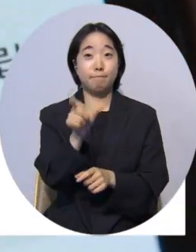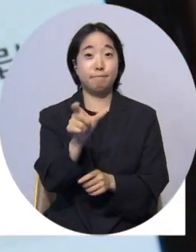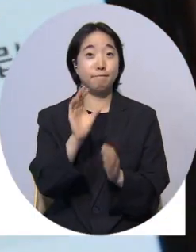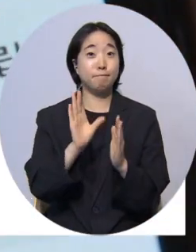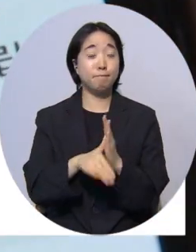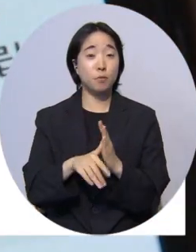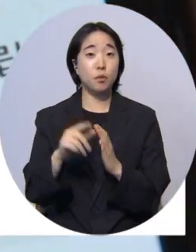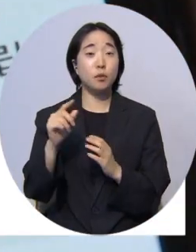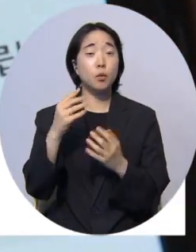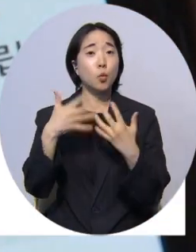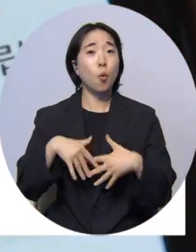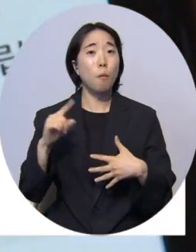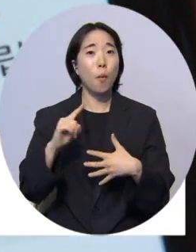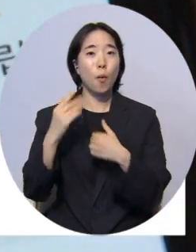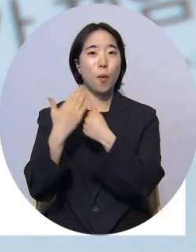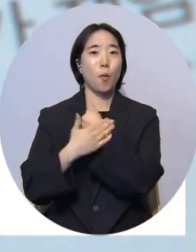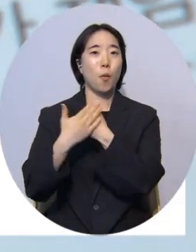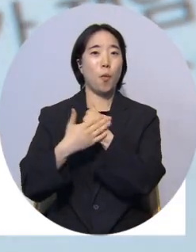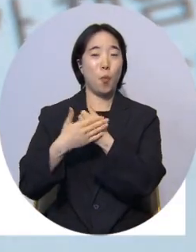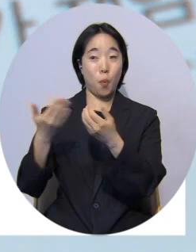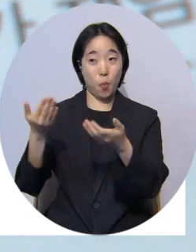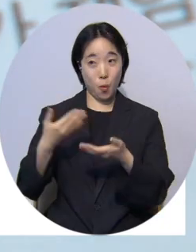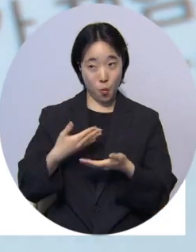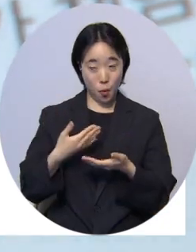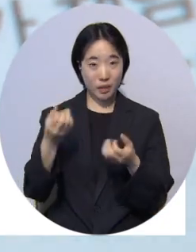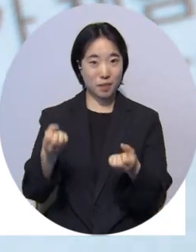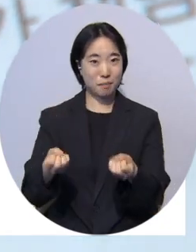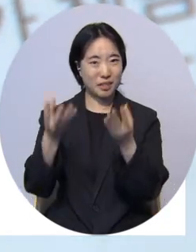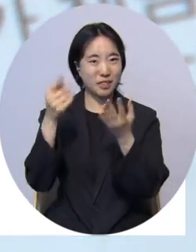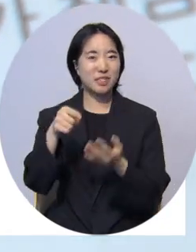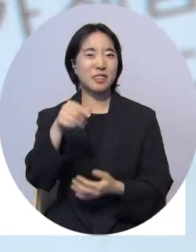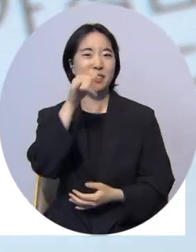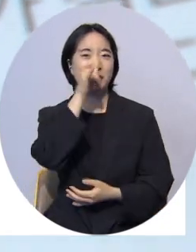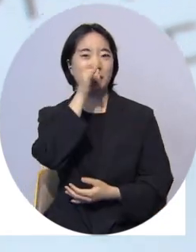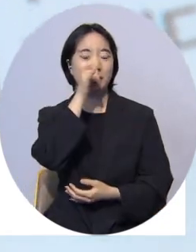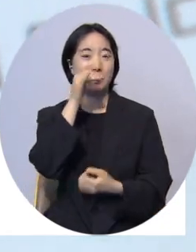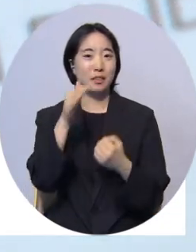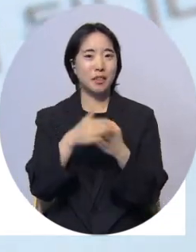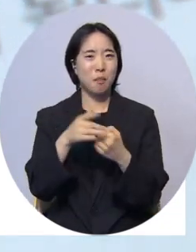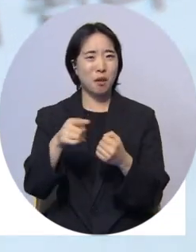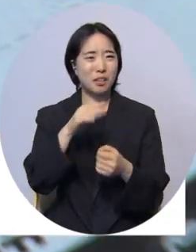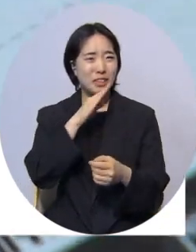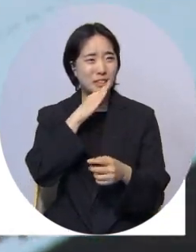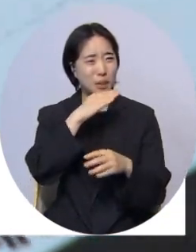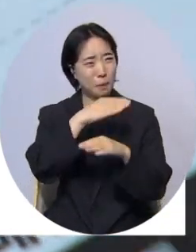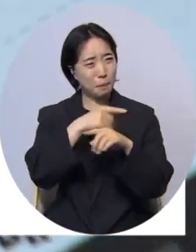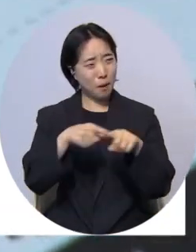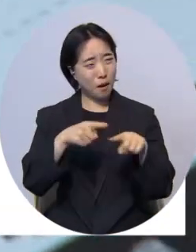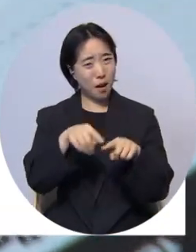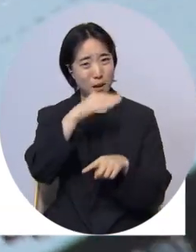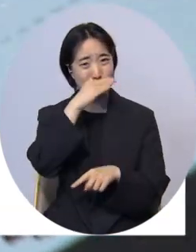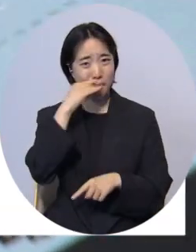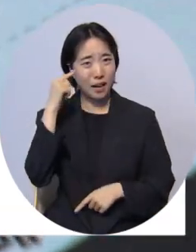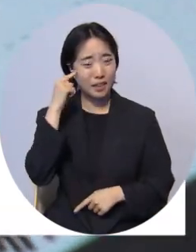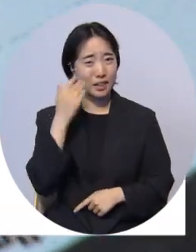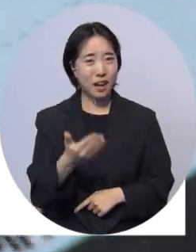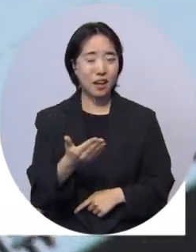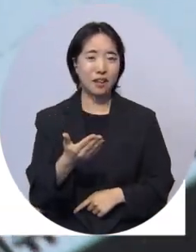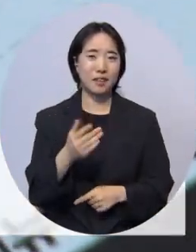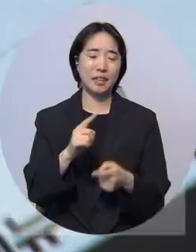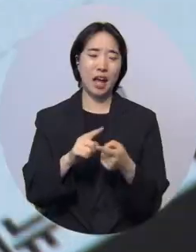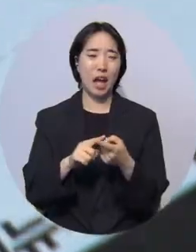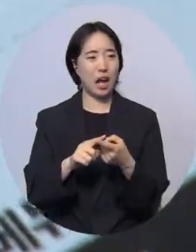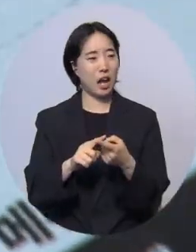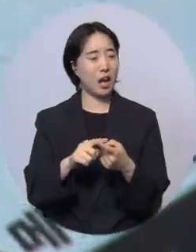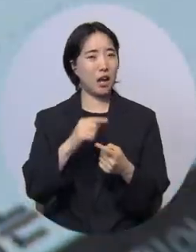할인 등 서비스를 받는 리뷰 이벤트가 생기면서 음식점에 평점이 왜곡되는 등 현재 템에 개선이 필요하다는